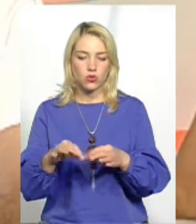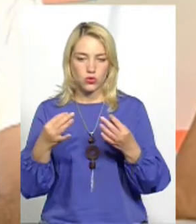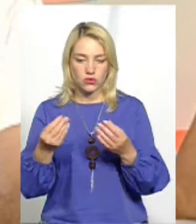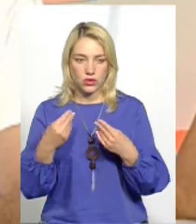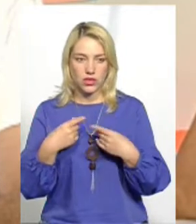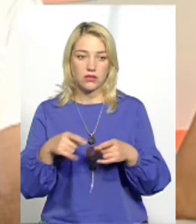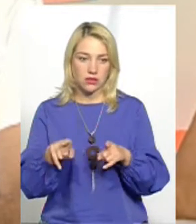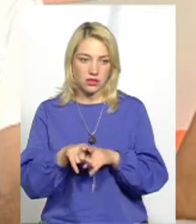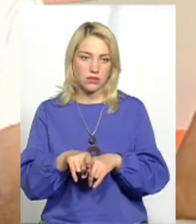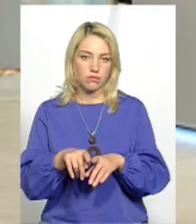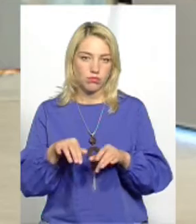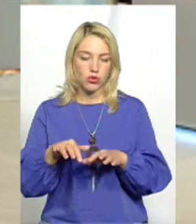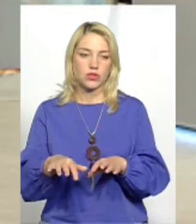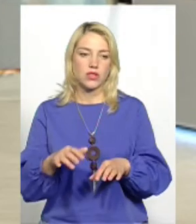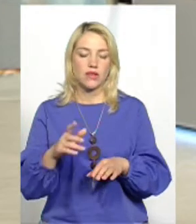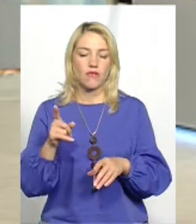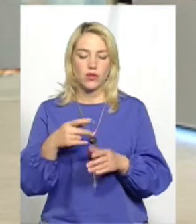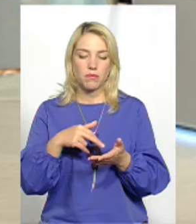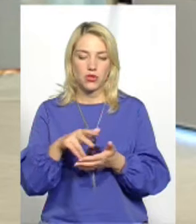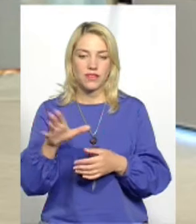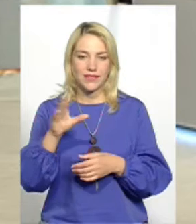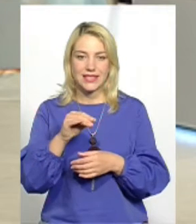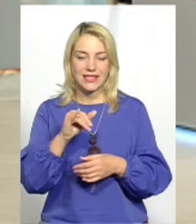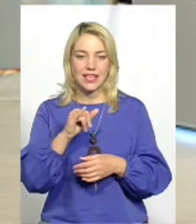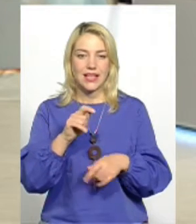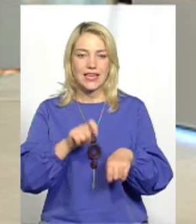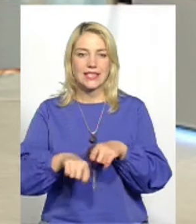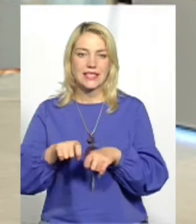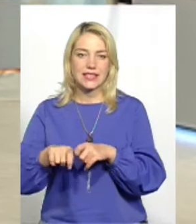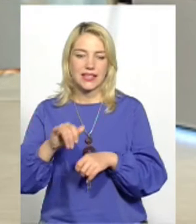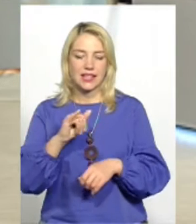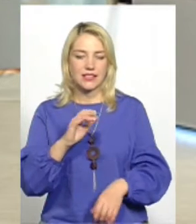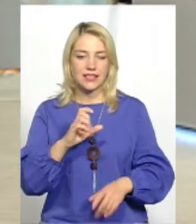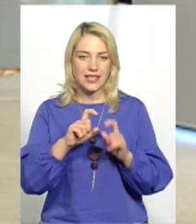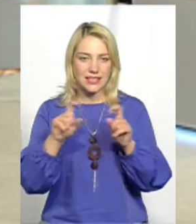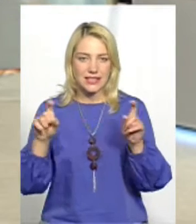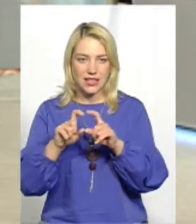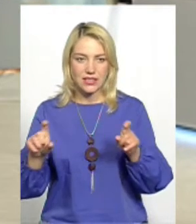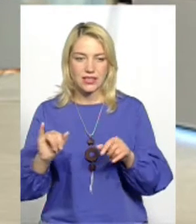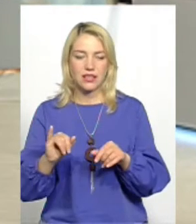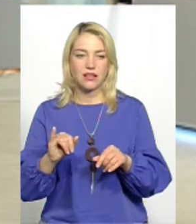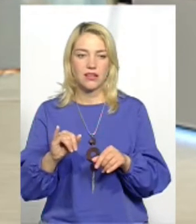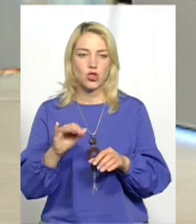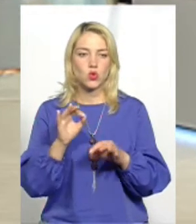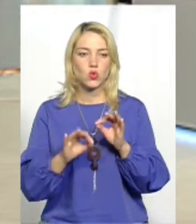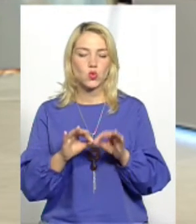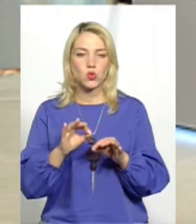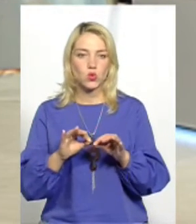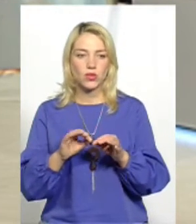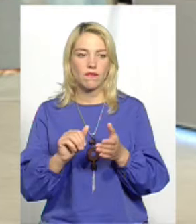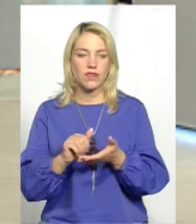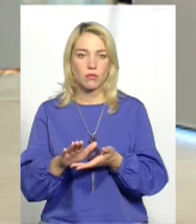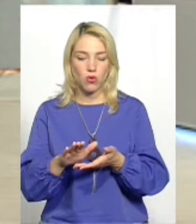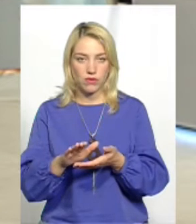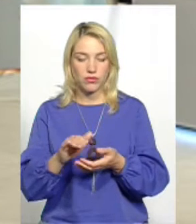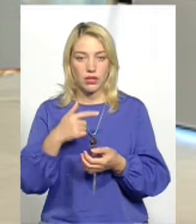виписана, тобто таким чином. Пройшли вони всі інстанції, на жаль, суд про анулювання відмовив.